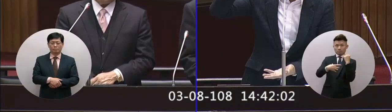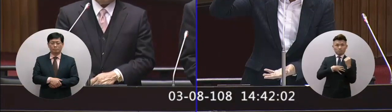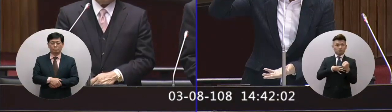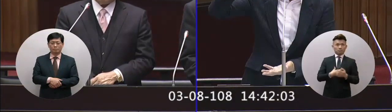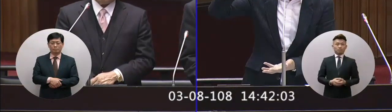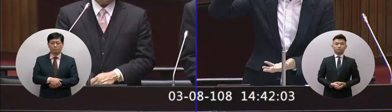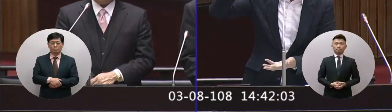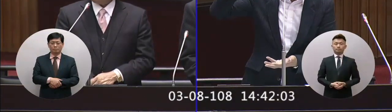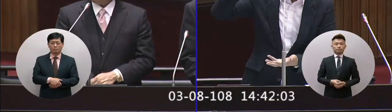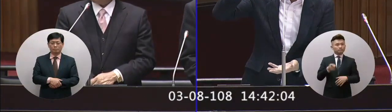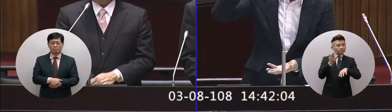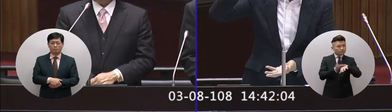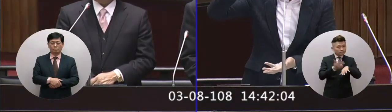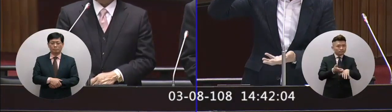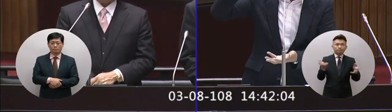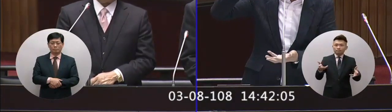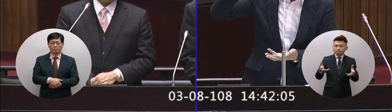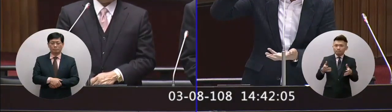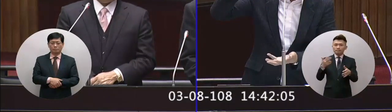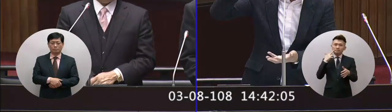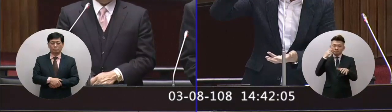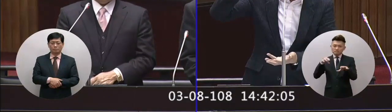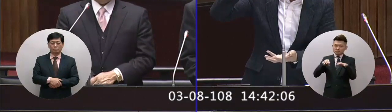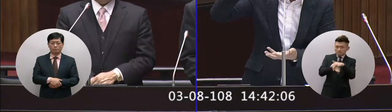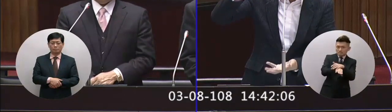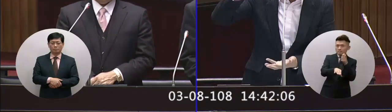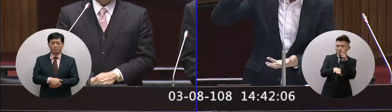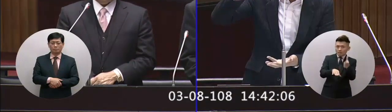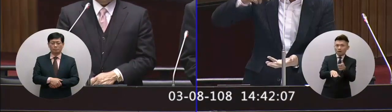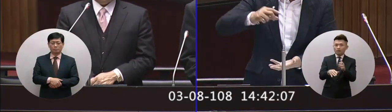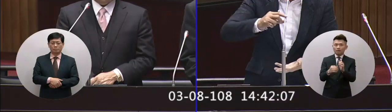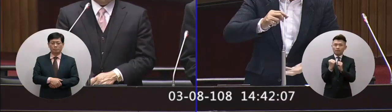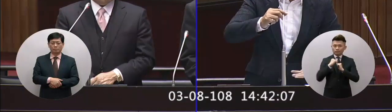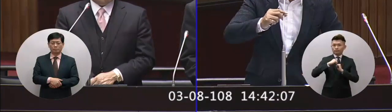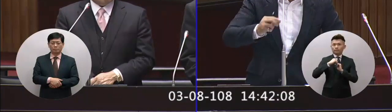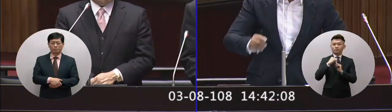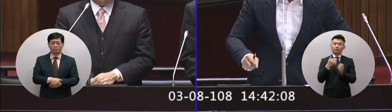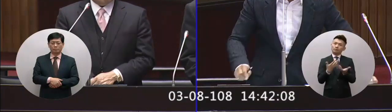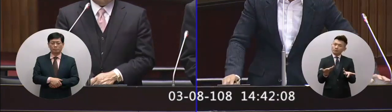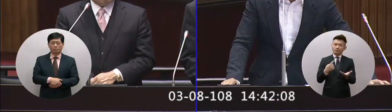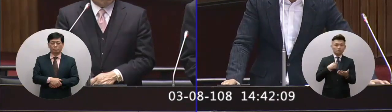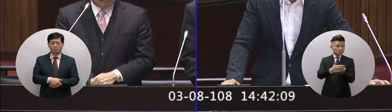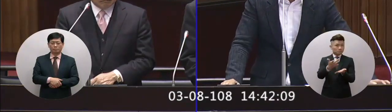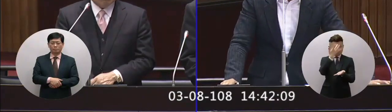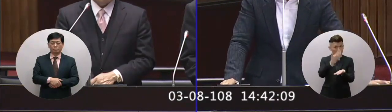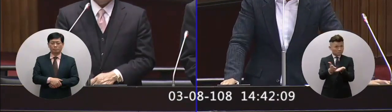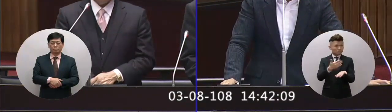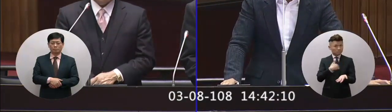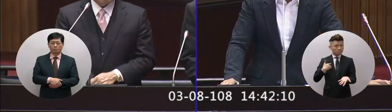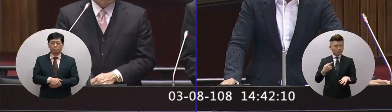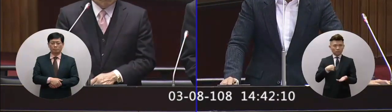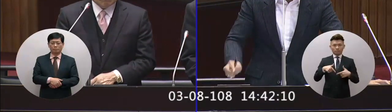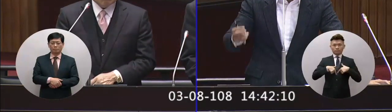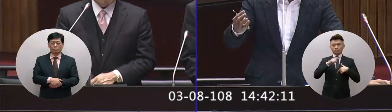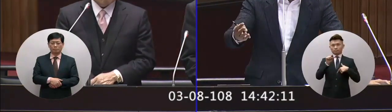理解書面透過工廠的電片或是什麼如何的技術可以去確保我我心裡真正很大的